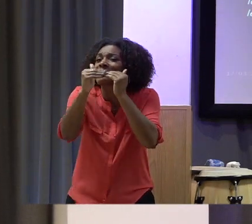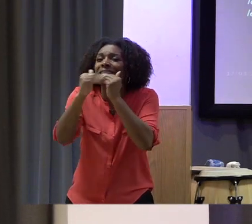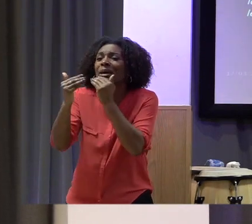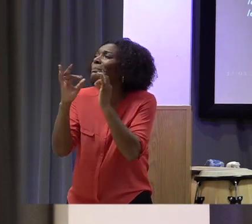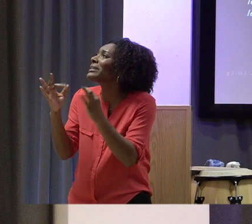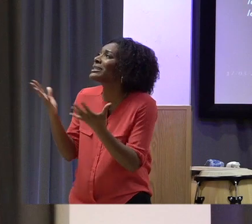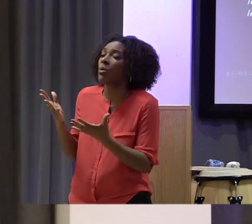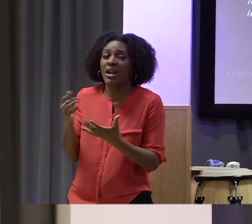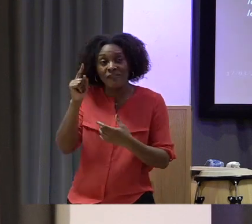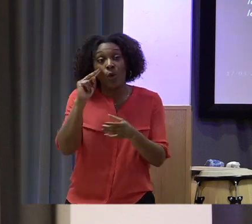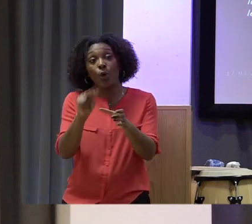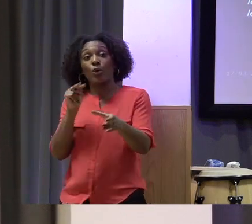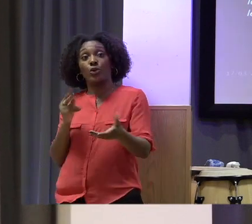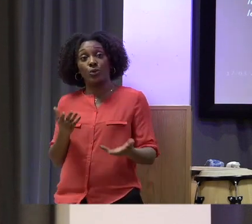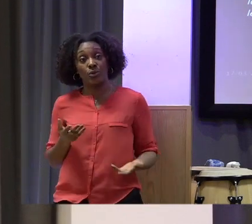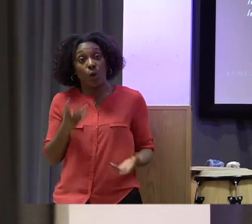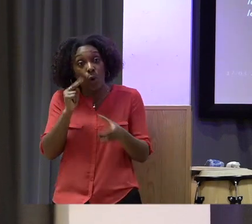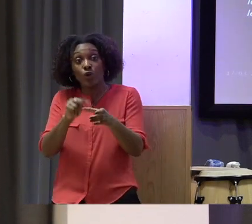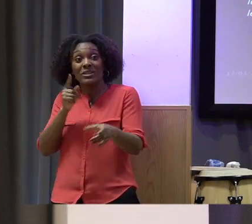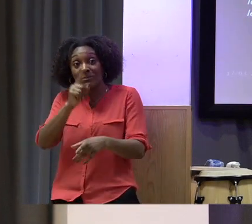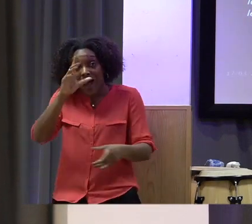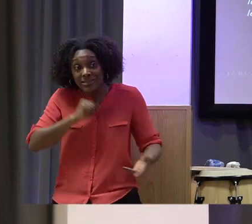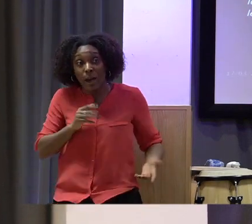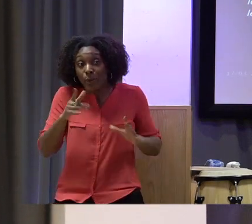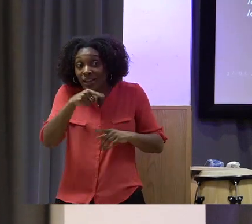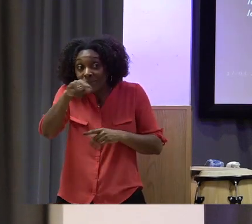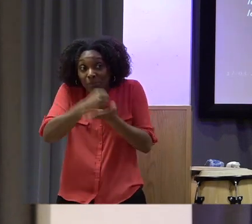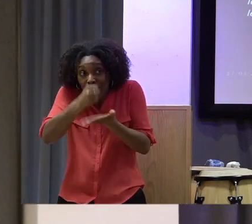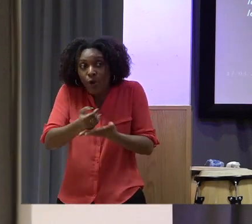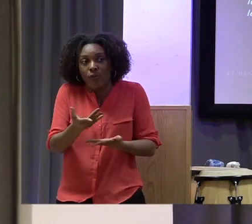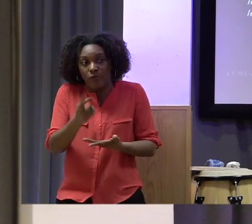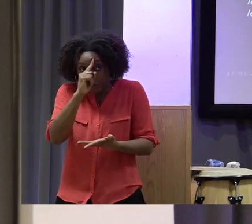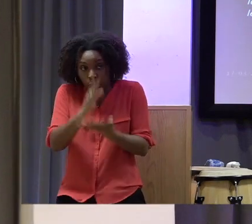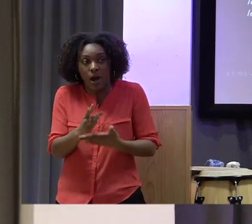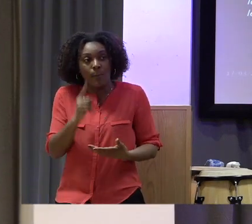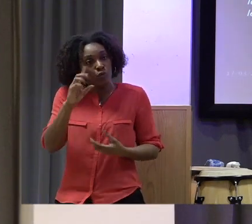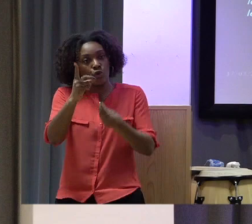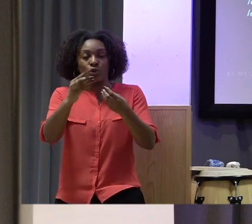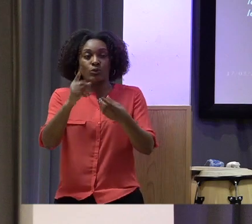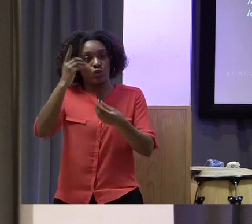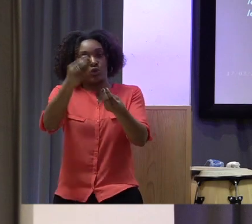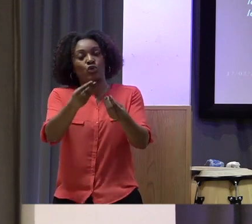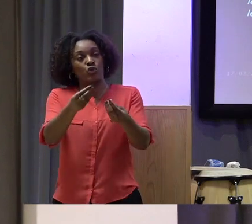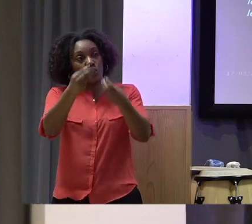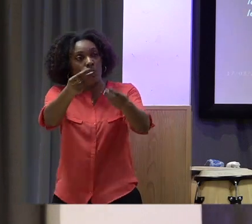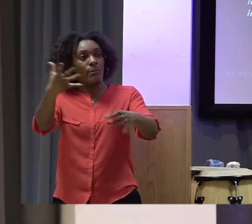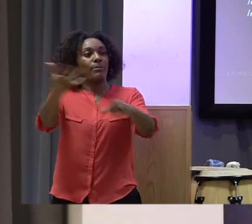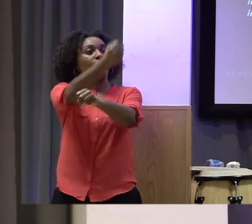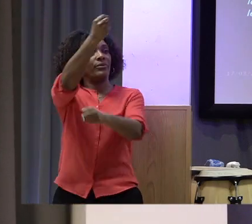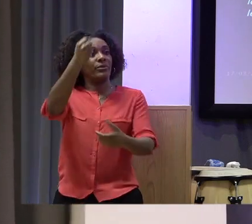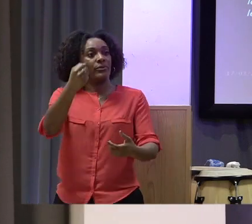Prenez du recul avec ça et regardez ça avec l'œil de Dieu. Et je suis sûr que vous en sortirez. Dimanche prochain, il y aura des